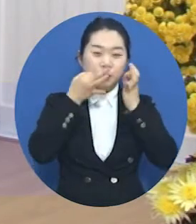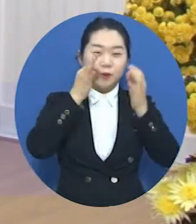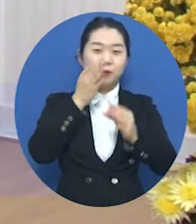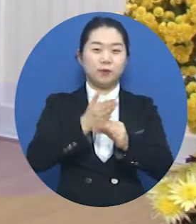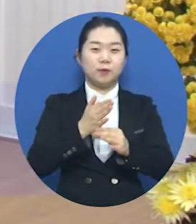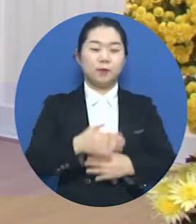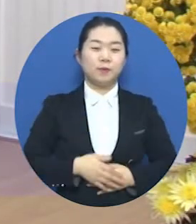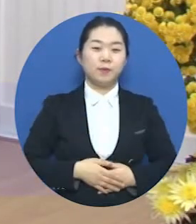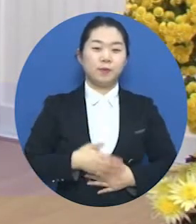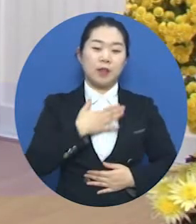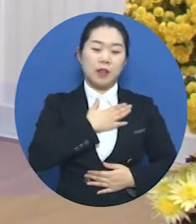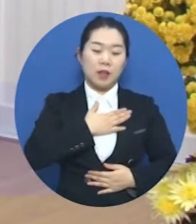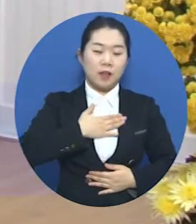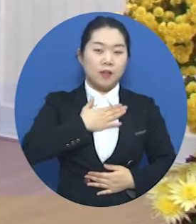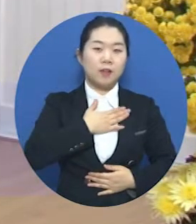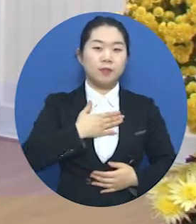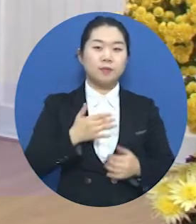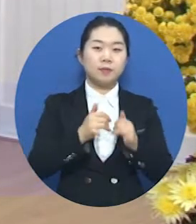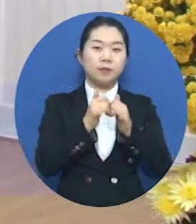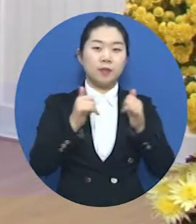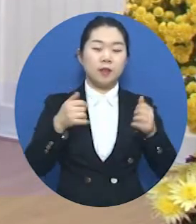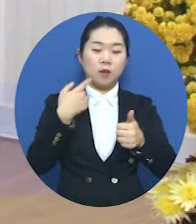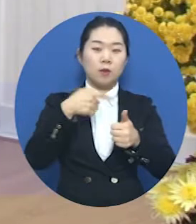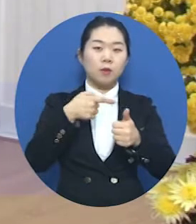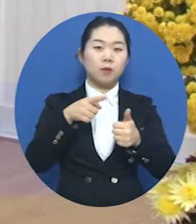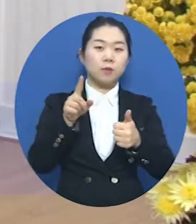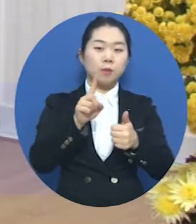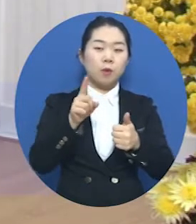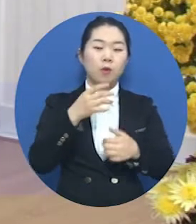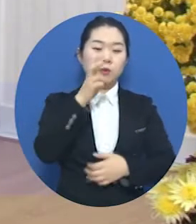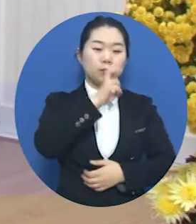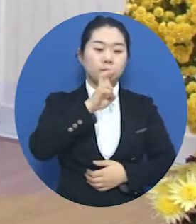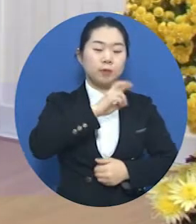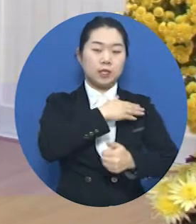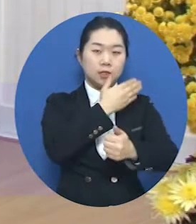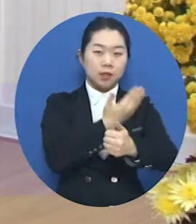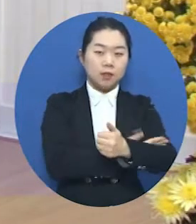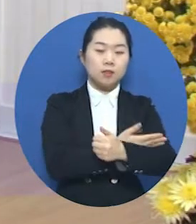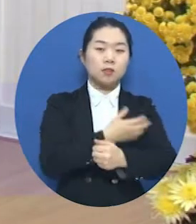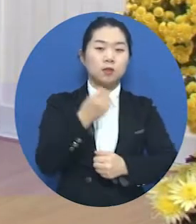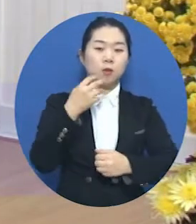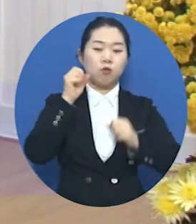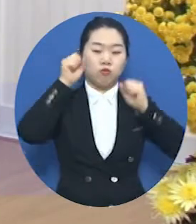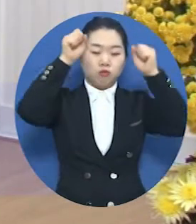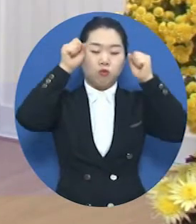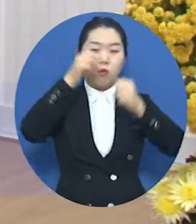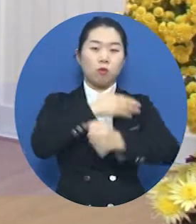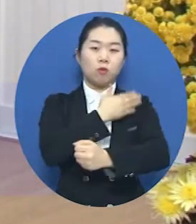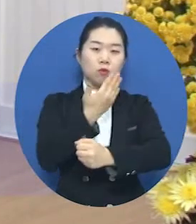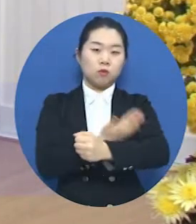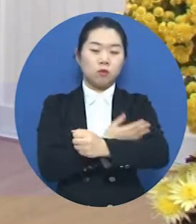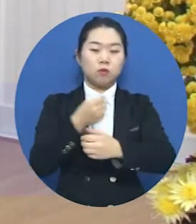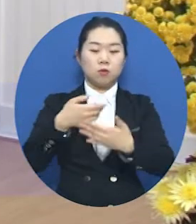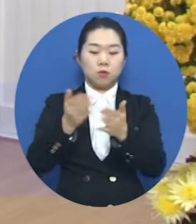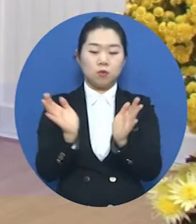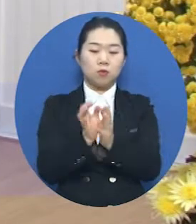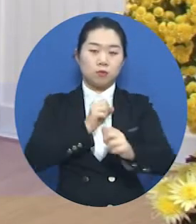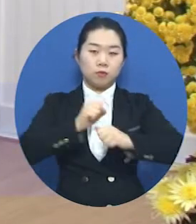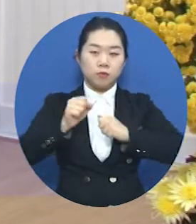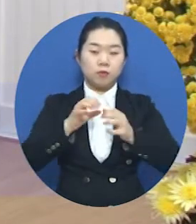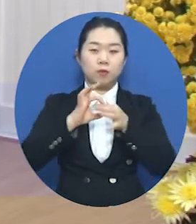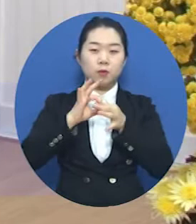기르고자 노력하고 있습니다. 감성형 인재 교육은 음악적 재능, 스포츠